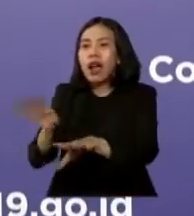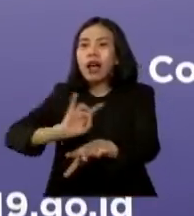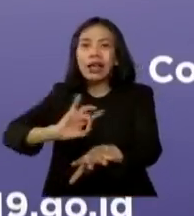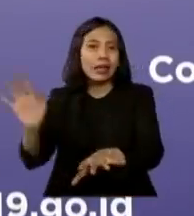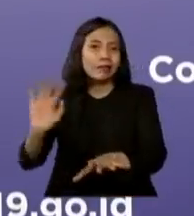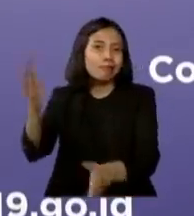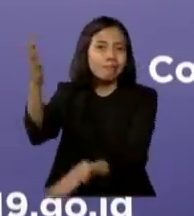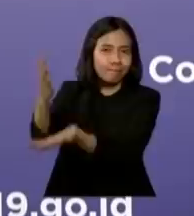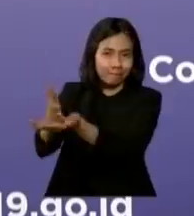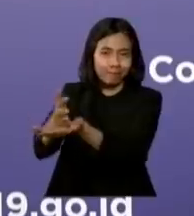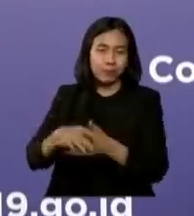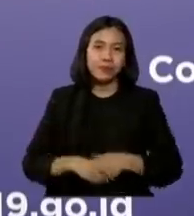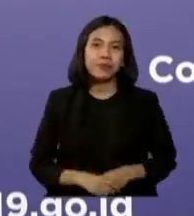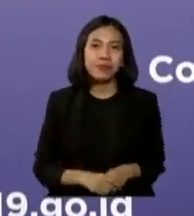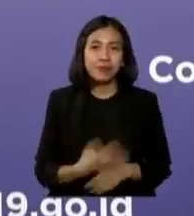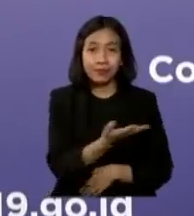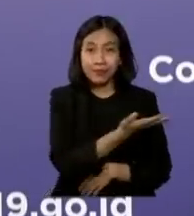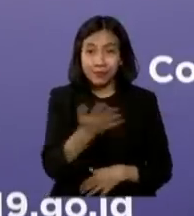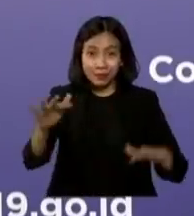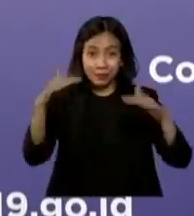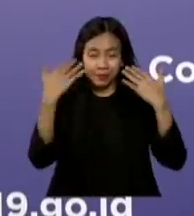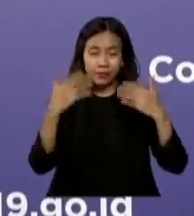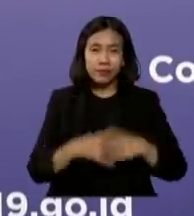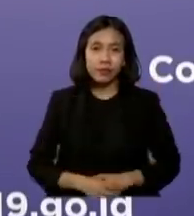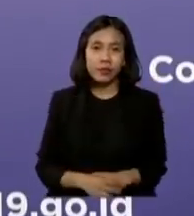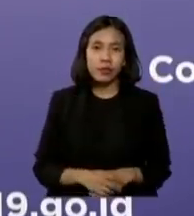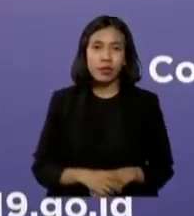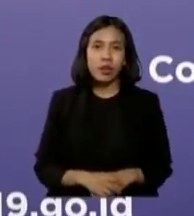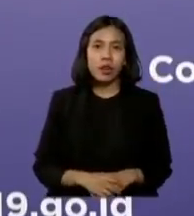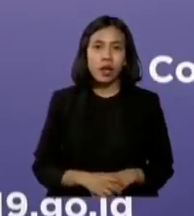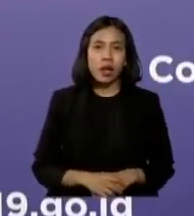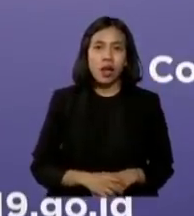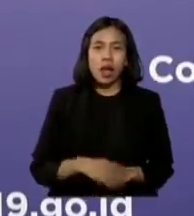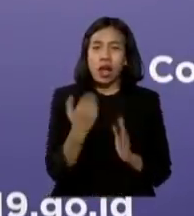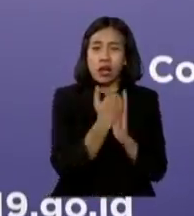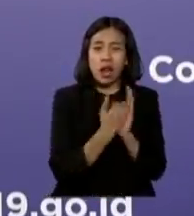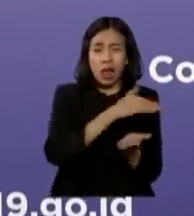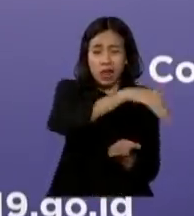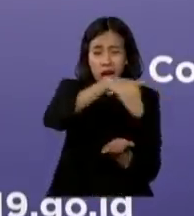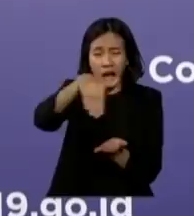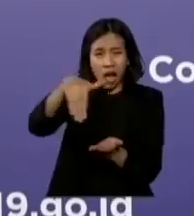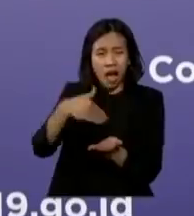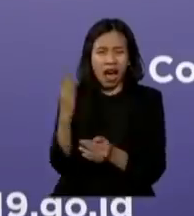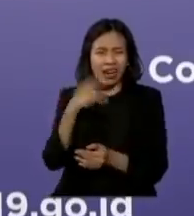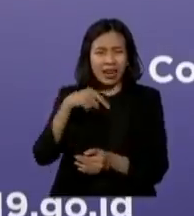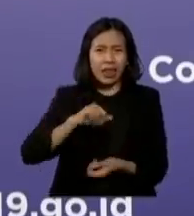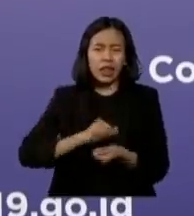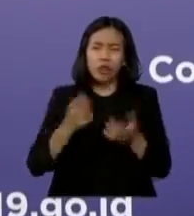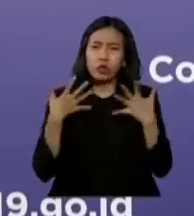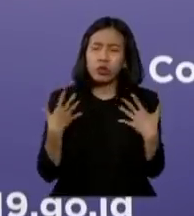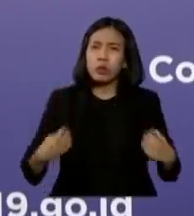ada di sekitarnya saudara-saudara kalau kita lihat data hari ini kasus sembuh